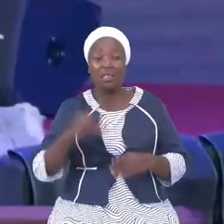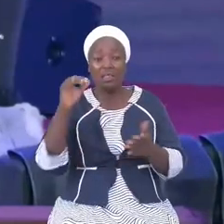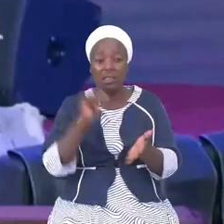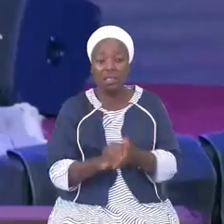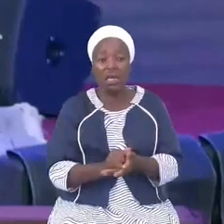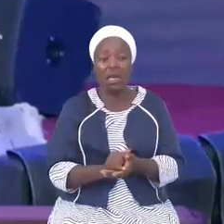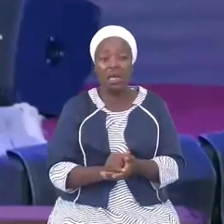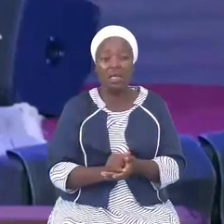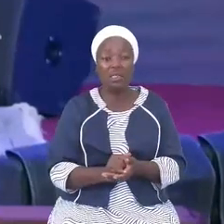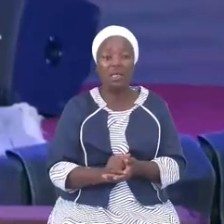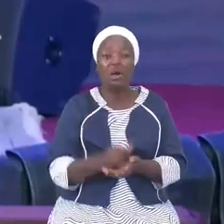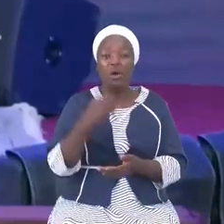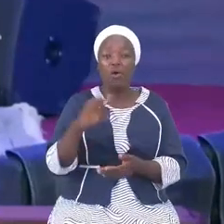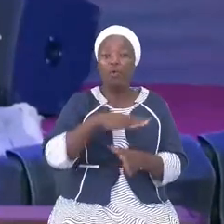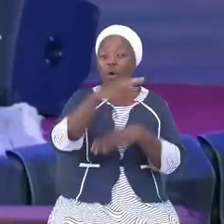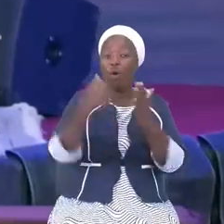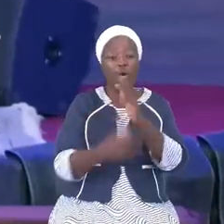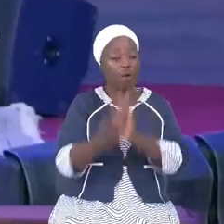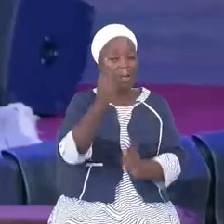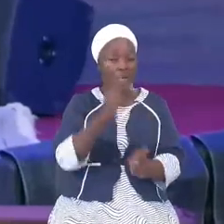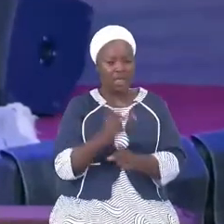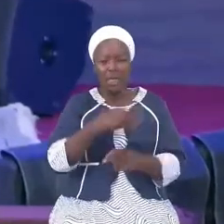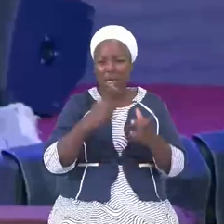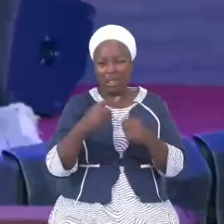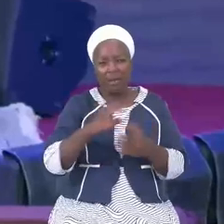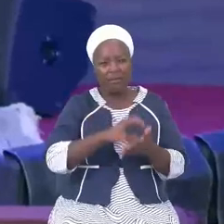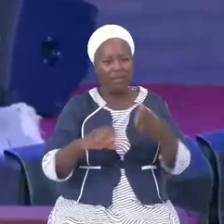de toutes sortes. Verset 10.